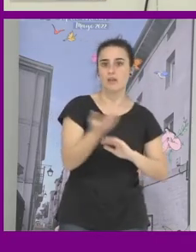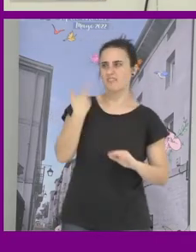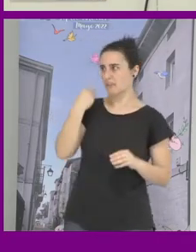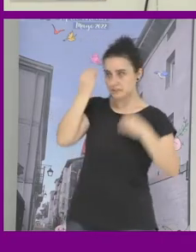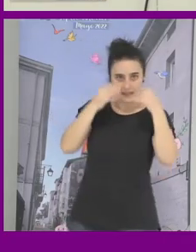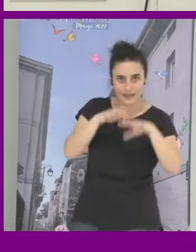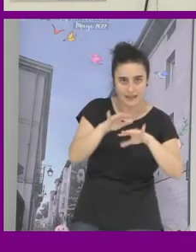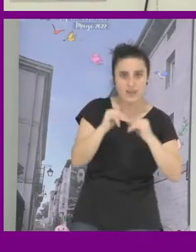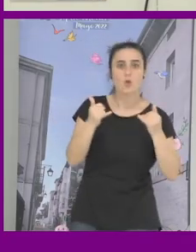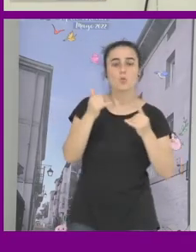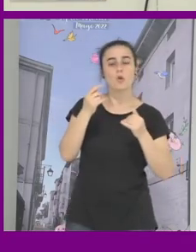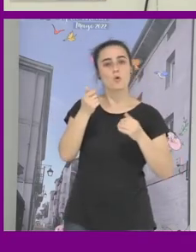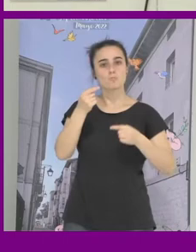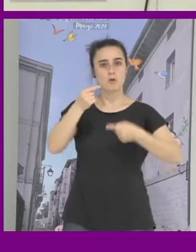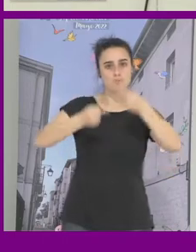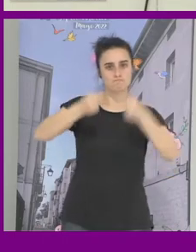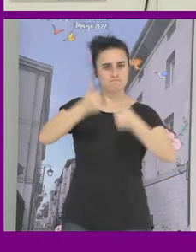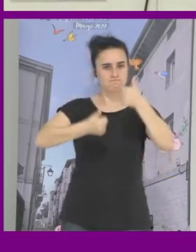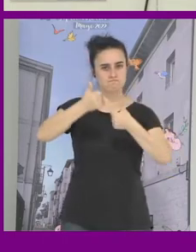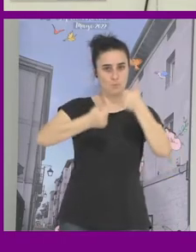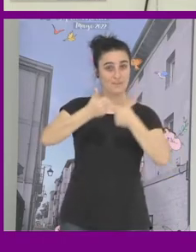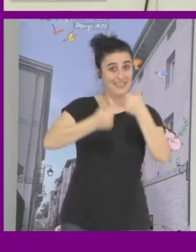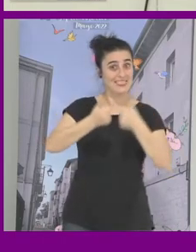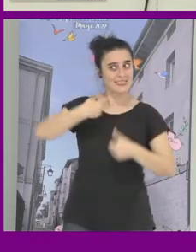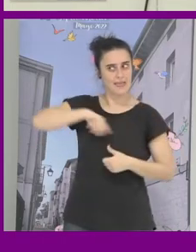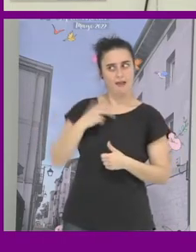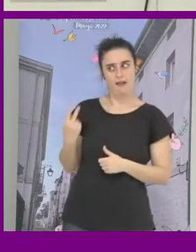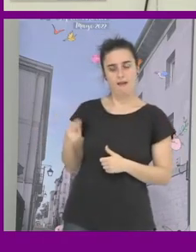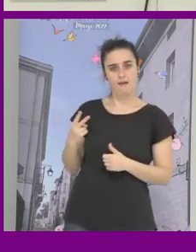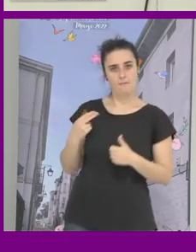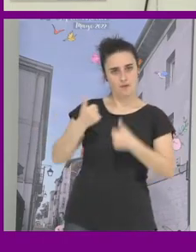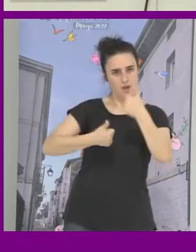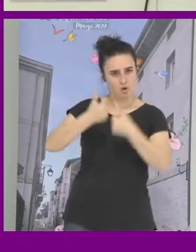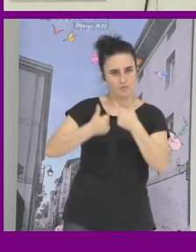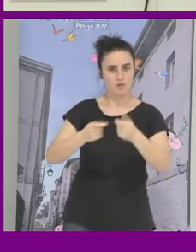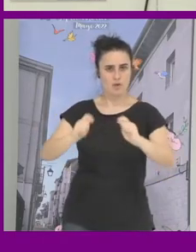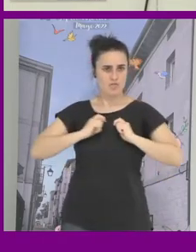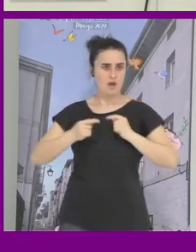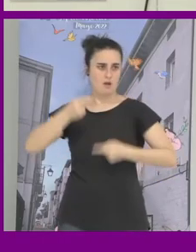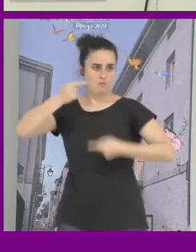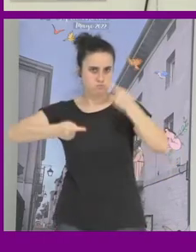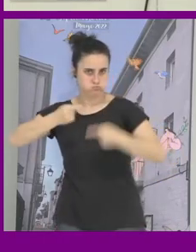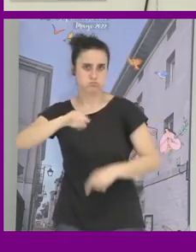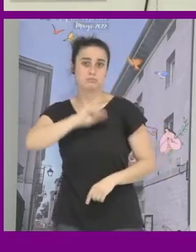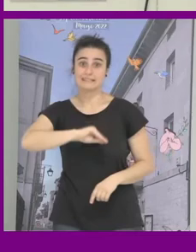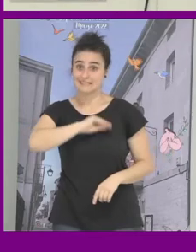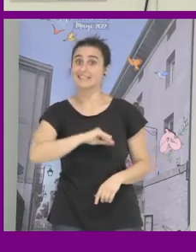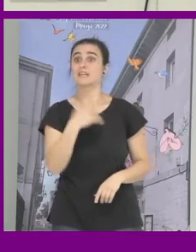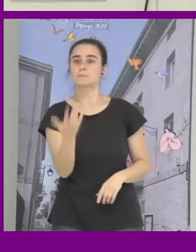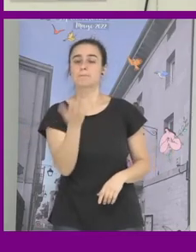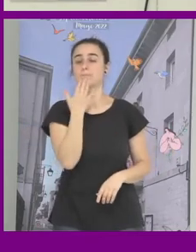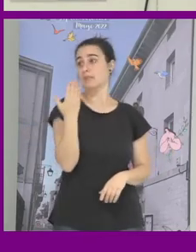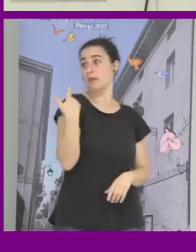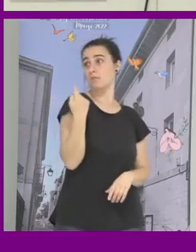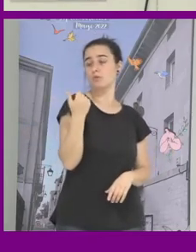dela lehia. Gure arteko lehia, kompetentzia. Eta horrek gatazka pila bat ekartzen dituela. Orduan adibidez, orain dela gutxi,